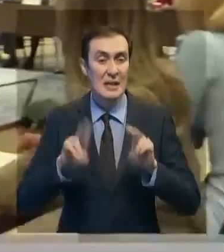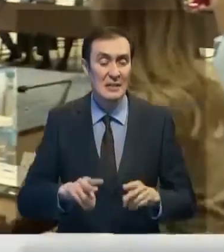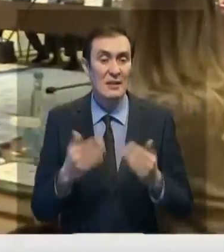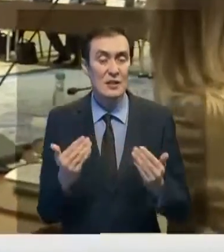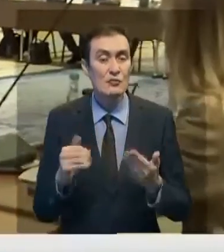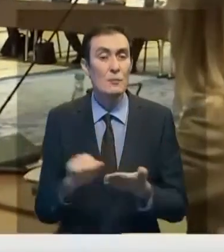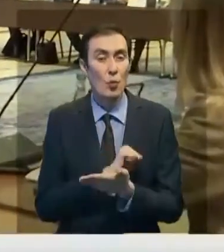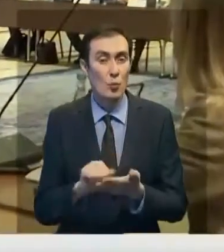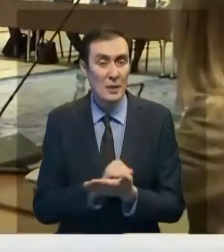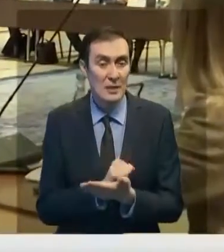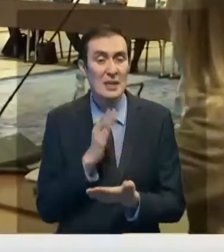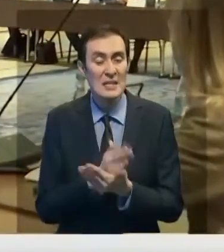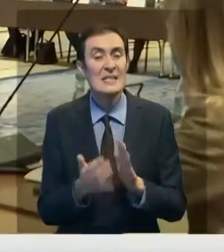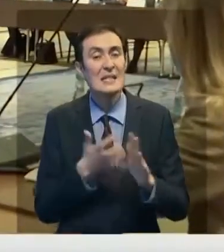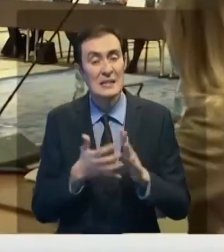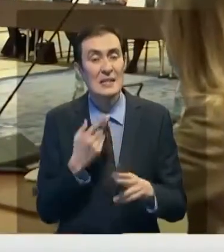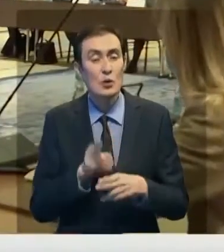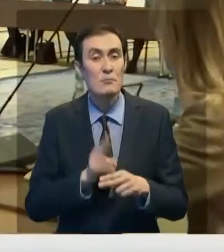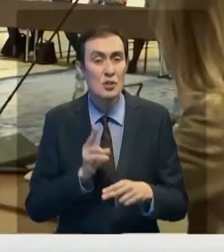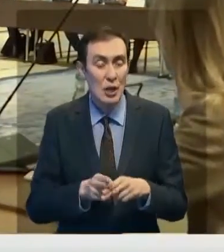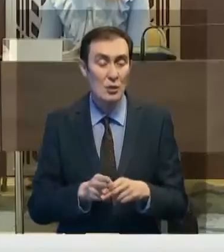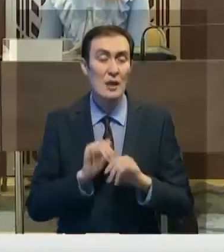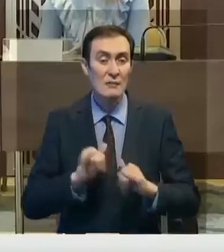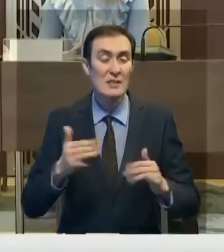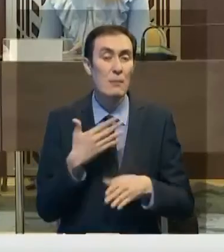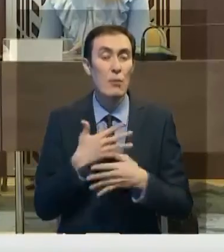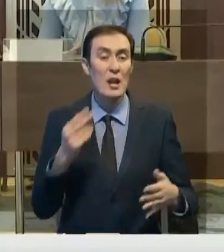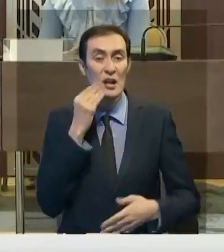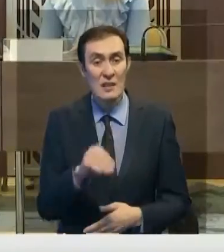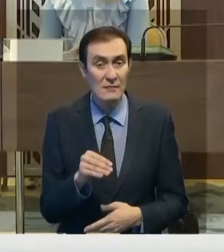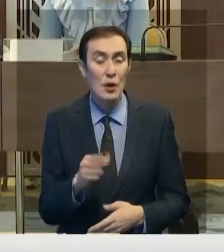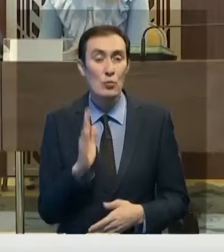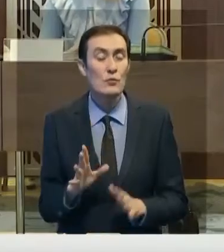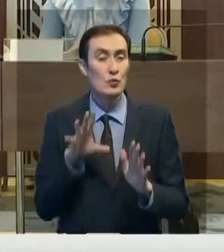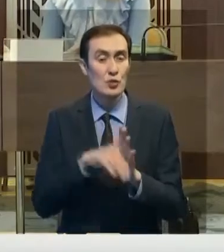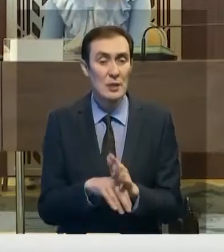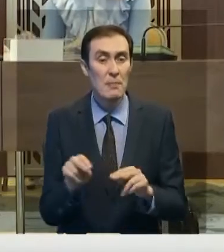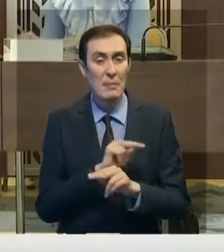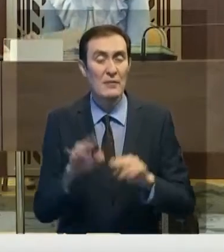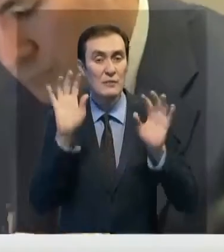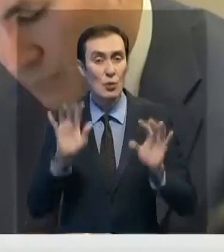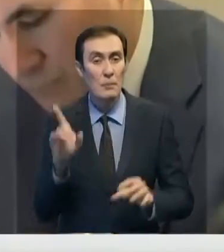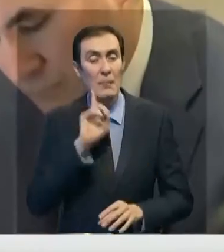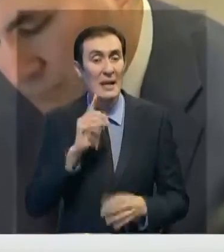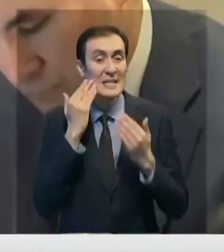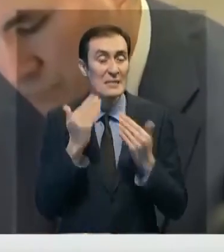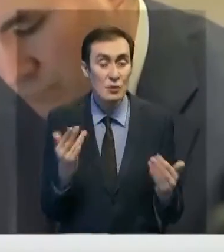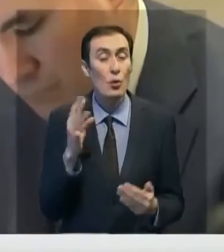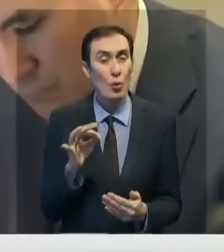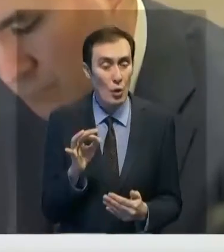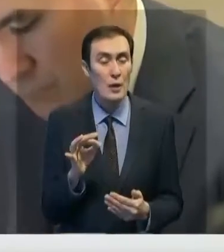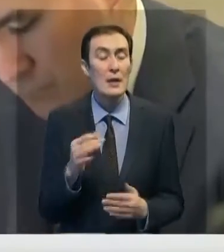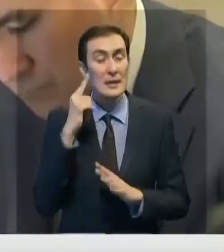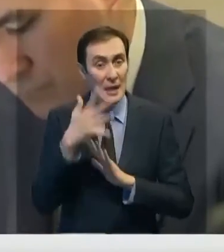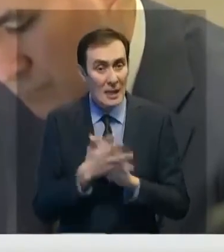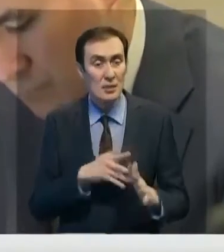экспертов, в действующем документе есть пробелы, которые мешают отрасли развиваться более качественно. Будут ли внесены поправки в закон, пока неизвестно, но